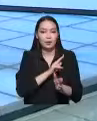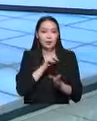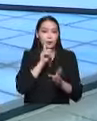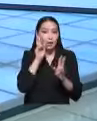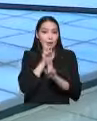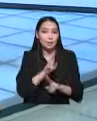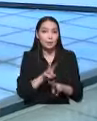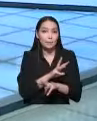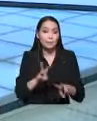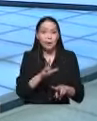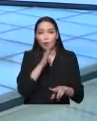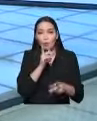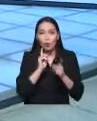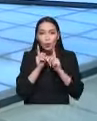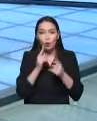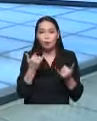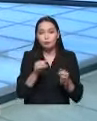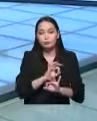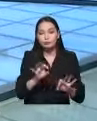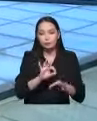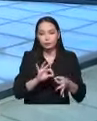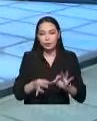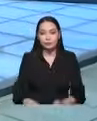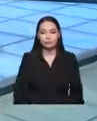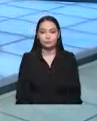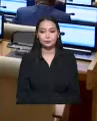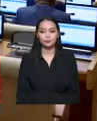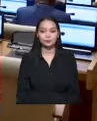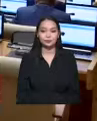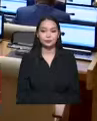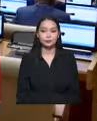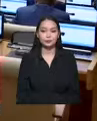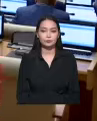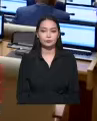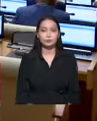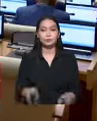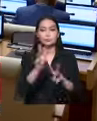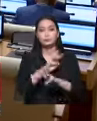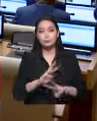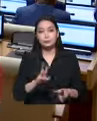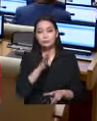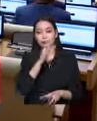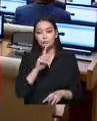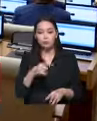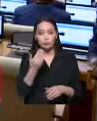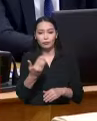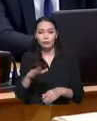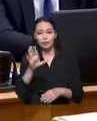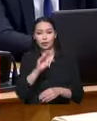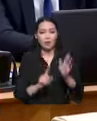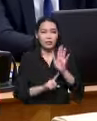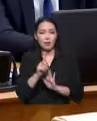сағатына қатысқан әріптесім Аружан Задабек мәселені толығырақ түсіндіреді. Үкімет сағаты бірден пікірталастан